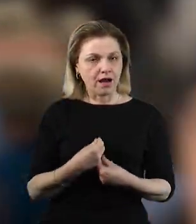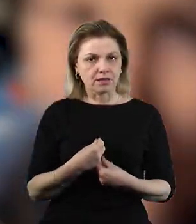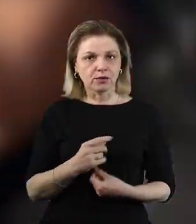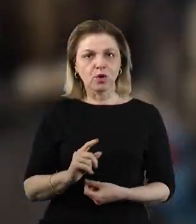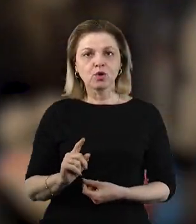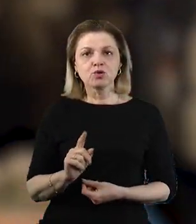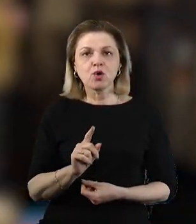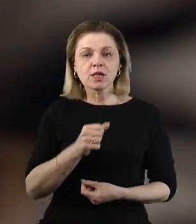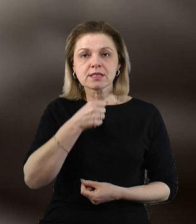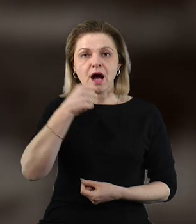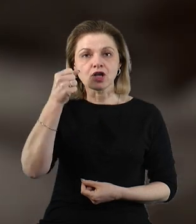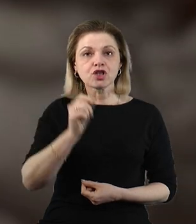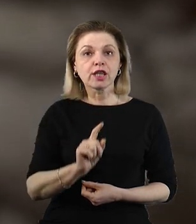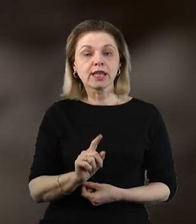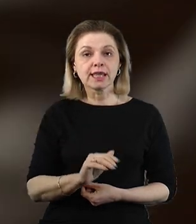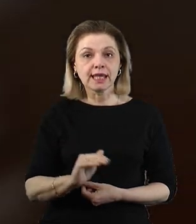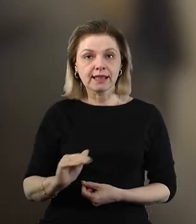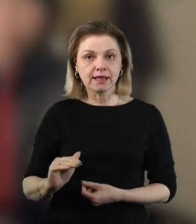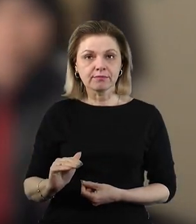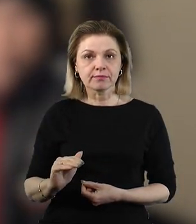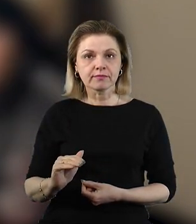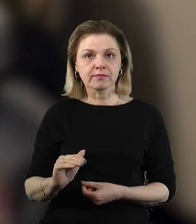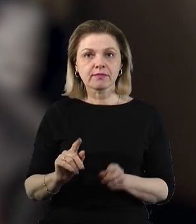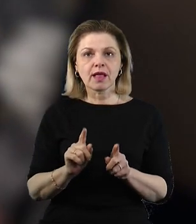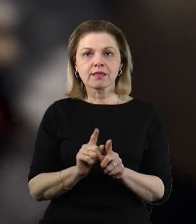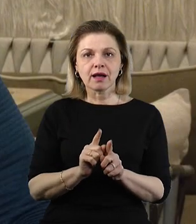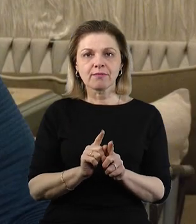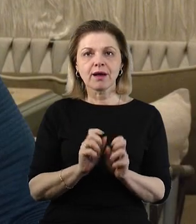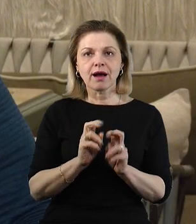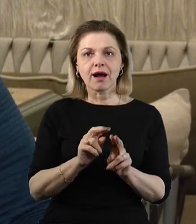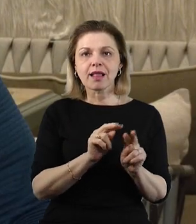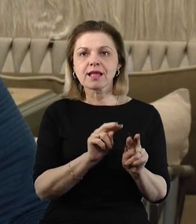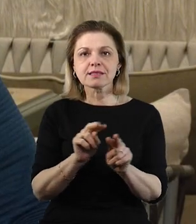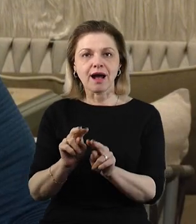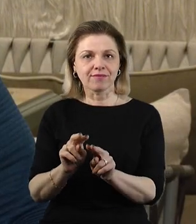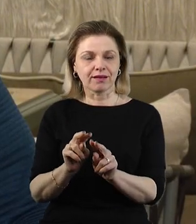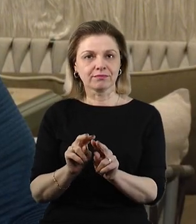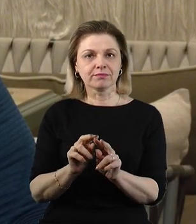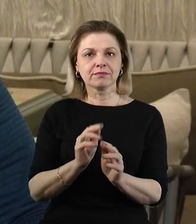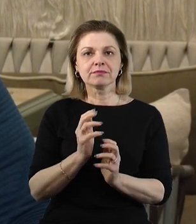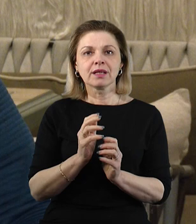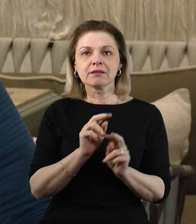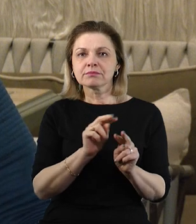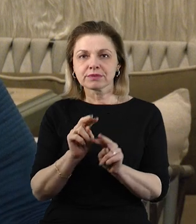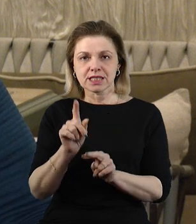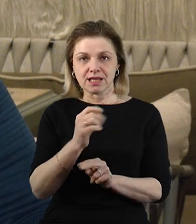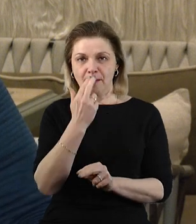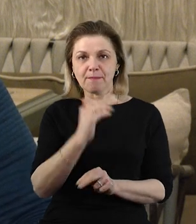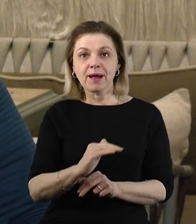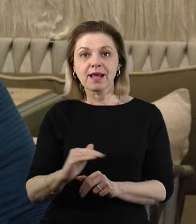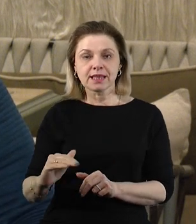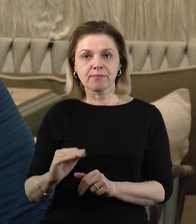що старші діти такими були наставниками для цих маленьких дітей вони їх